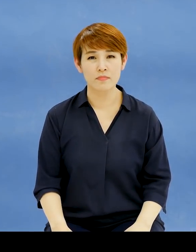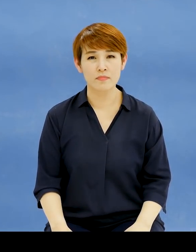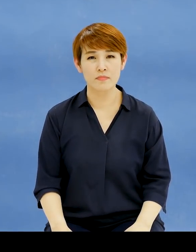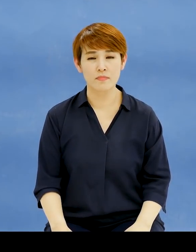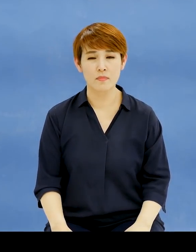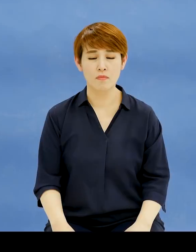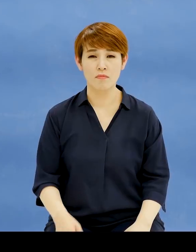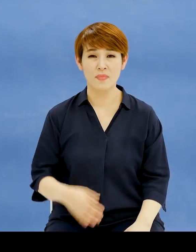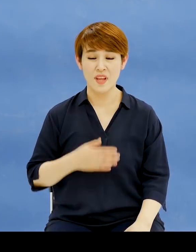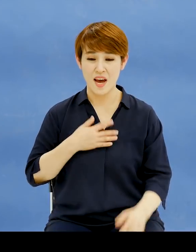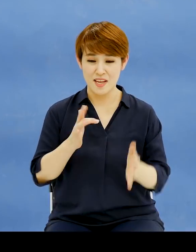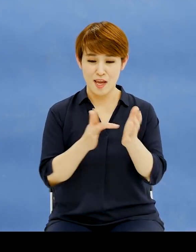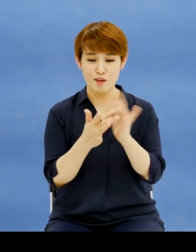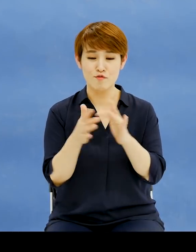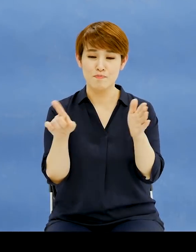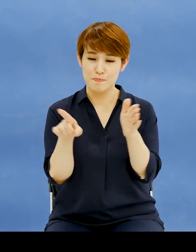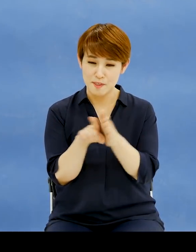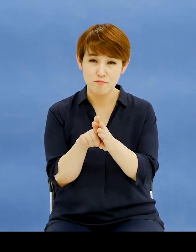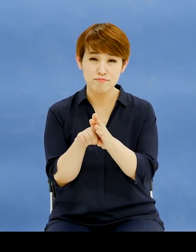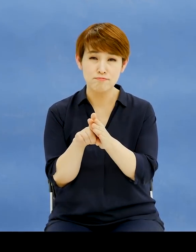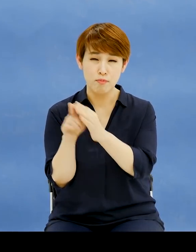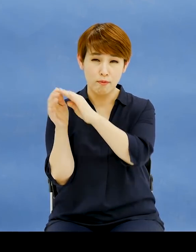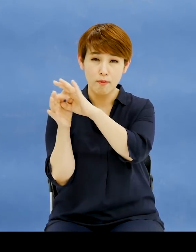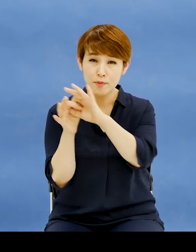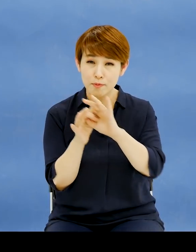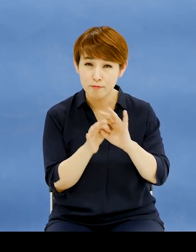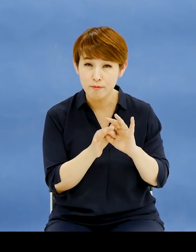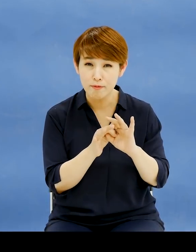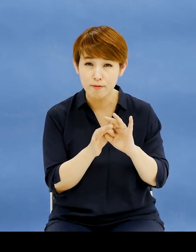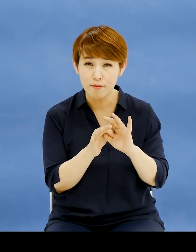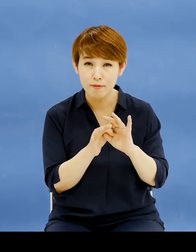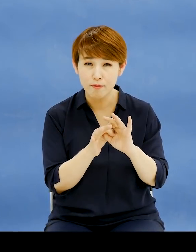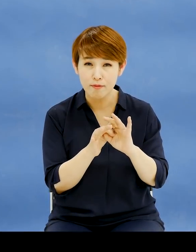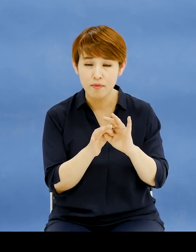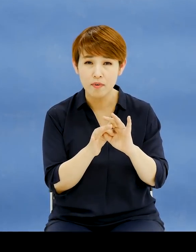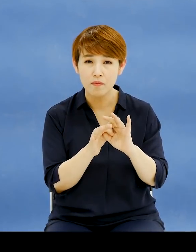정말 그동안도 예수님을 믿었지만 정말